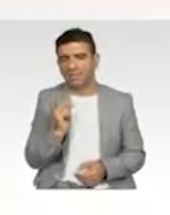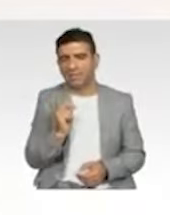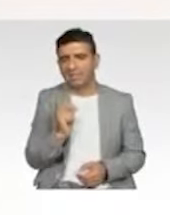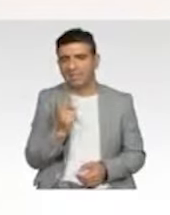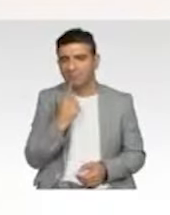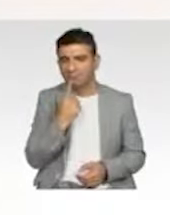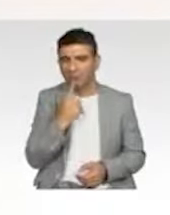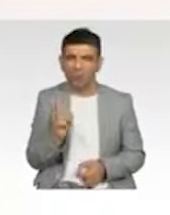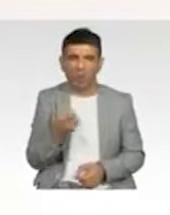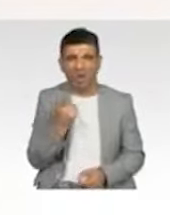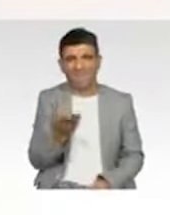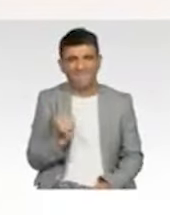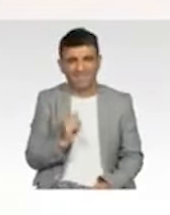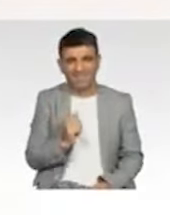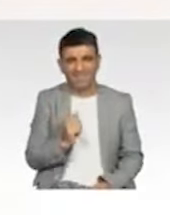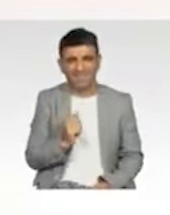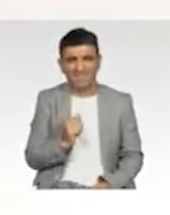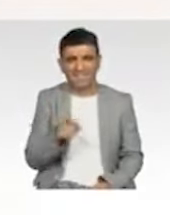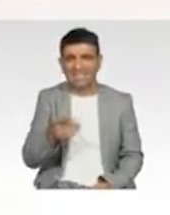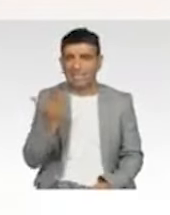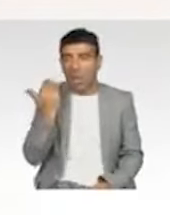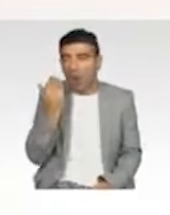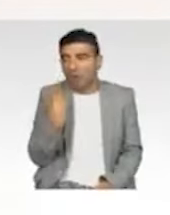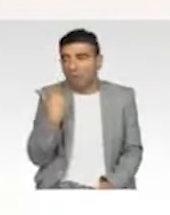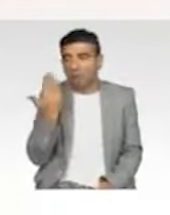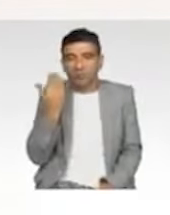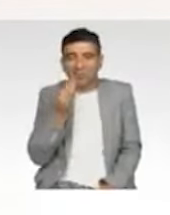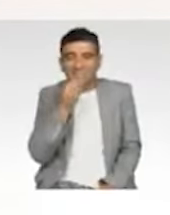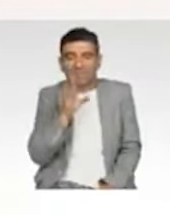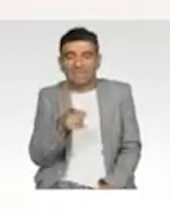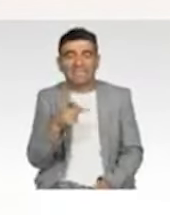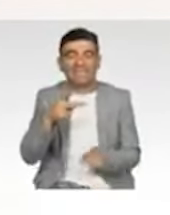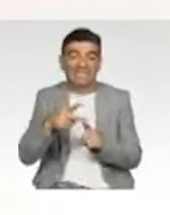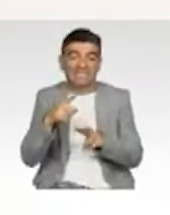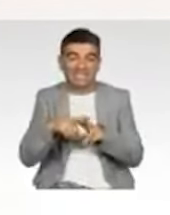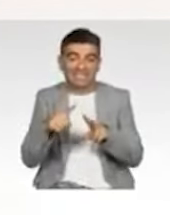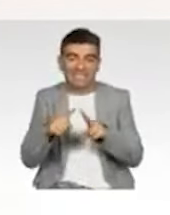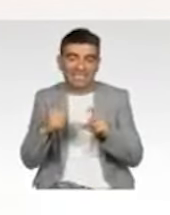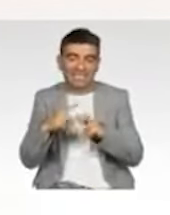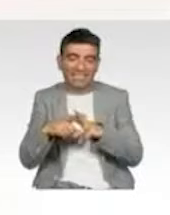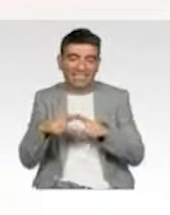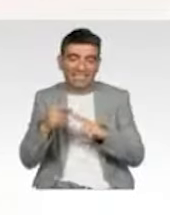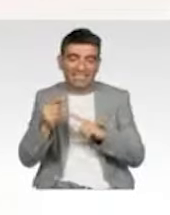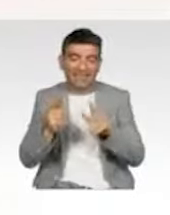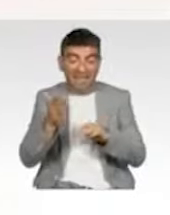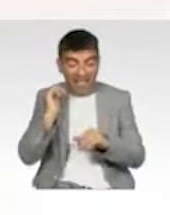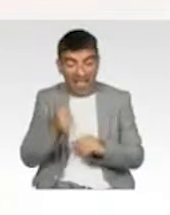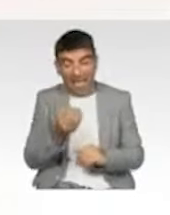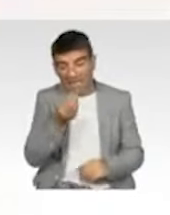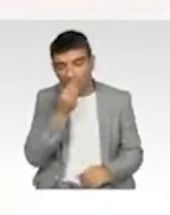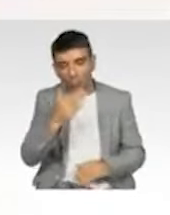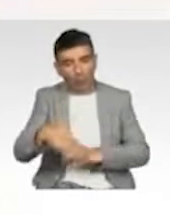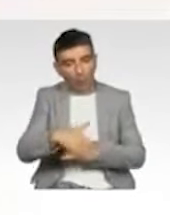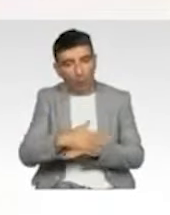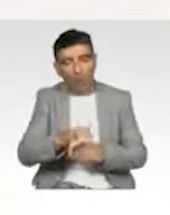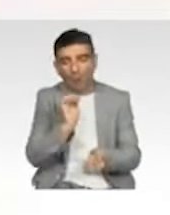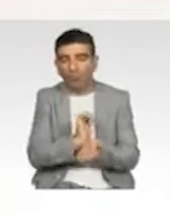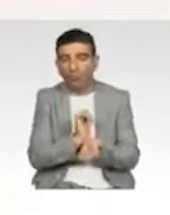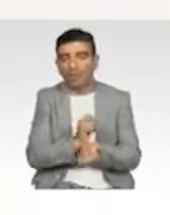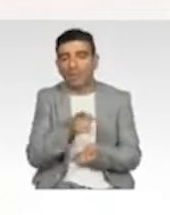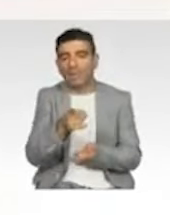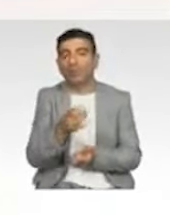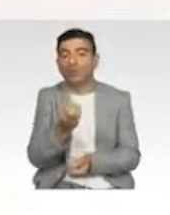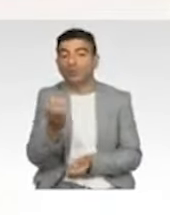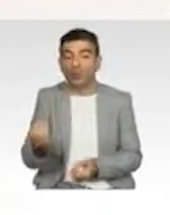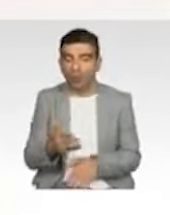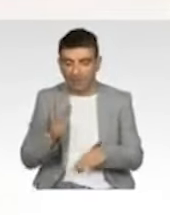Garip. Garip değil mi? Yani evet, hiç daha önce şey yapmadım ama zencefil birçok hem yemekte hem de sokak mutfaklarında zencefil